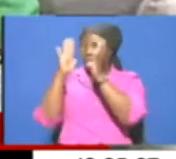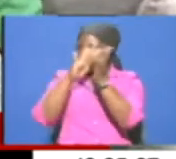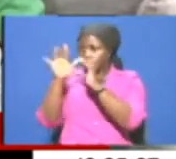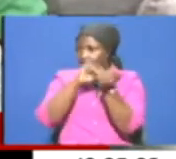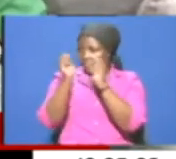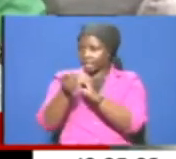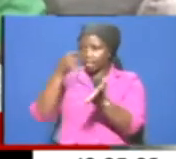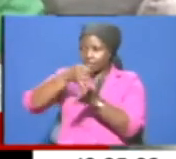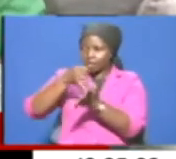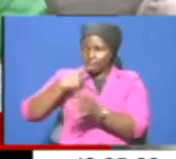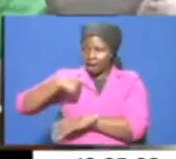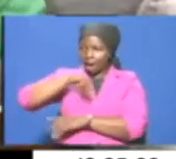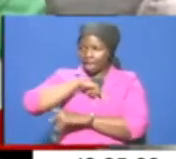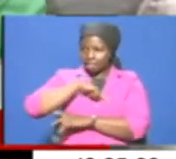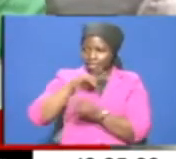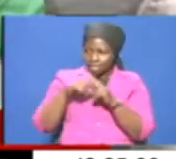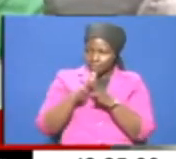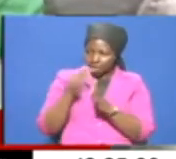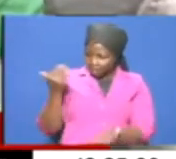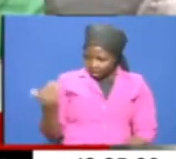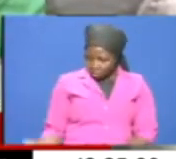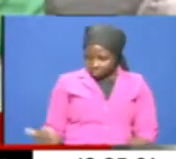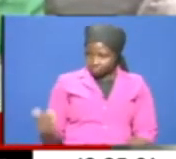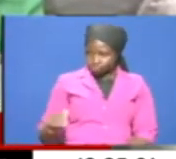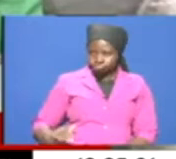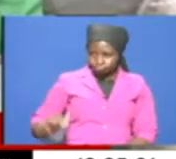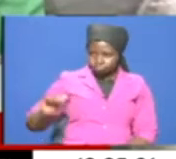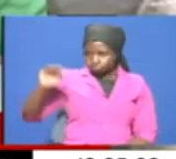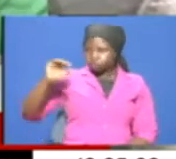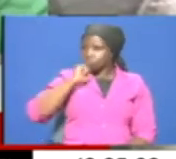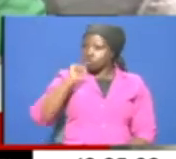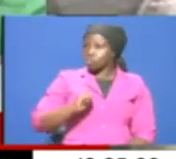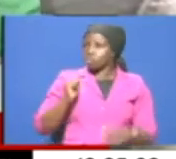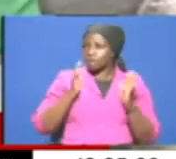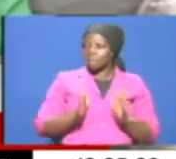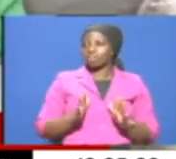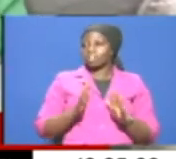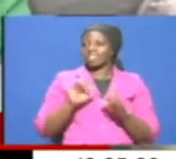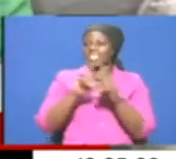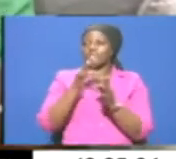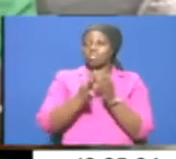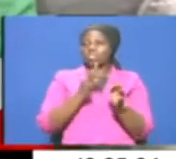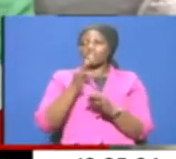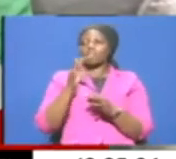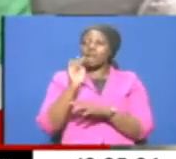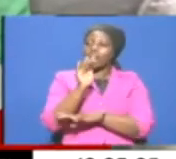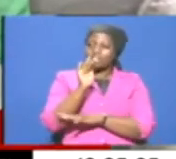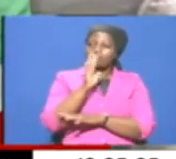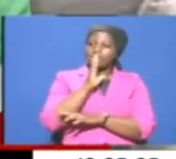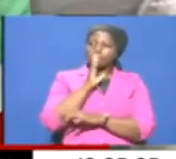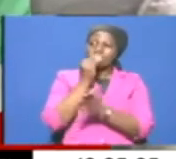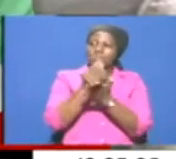Kutoka mtoto mpaka yule mtu amezeeka. Hata kama tunaomba pesa, tuko